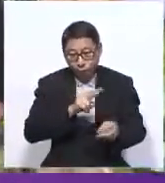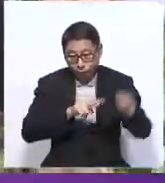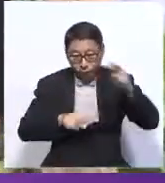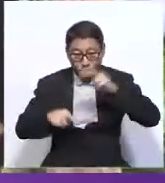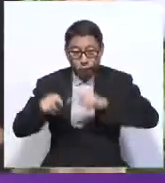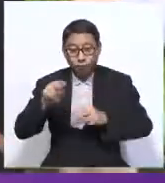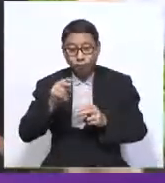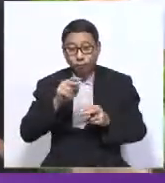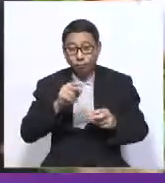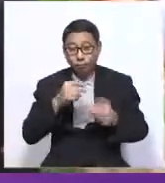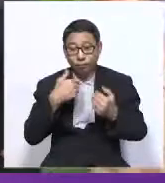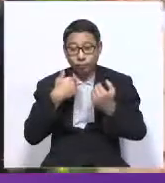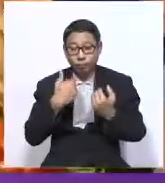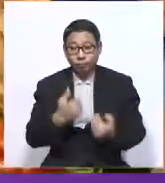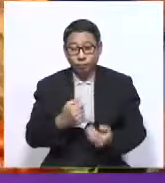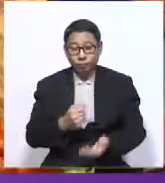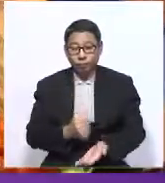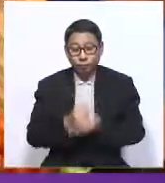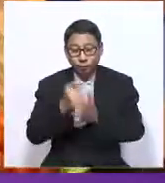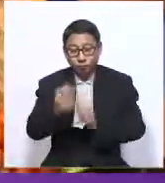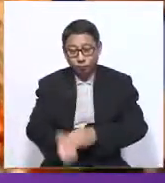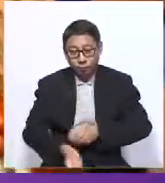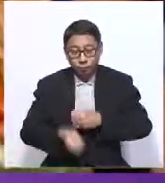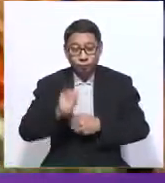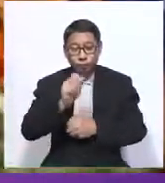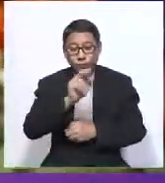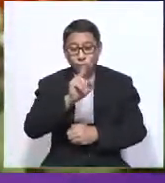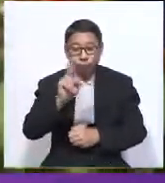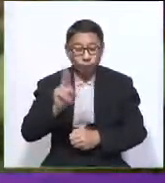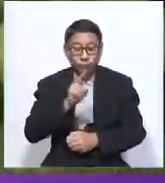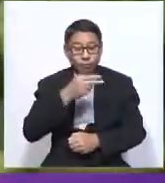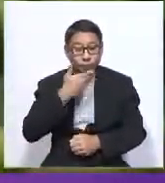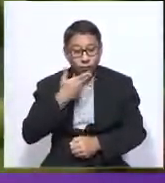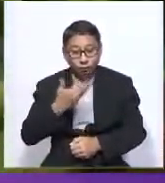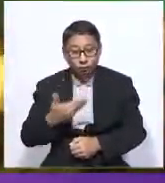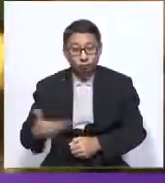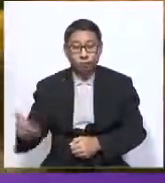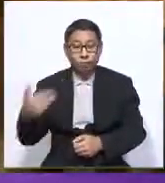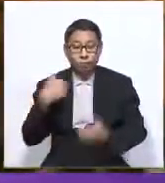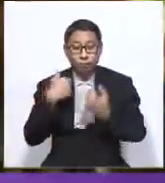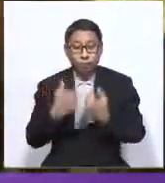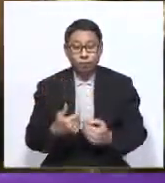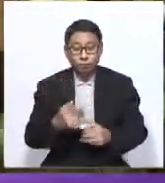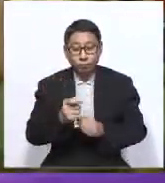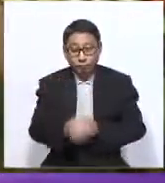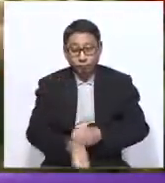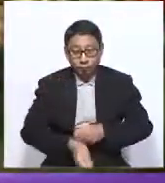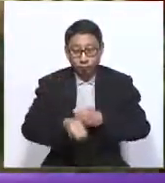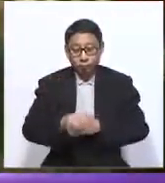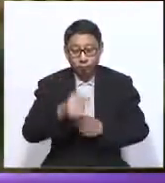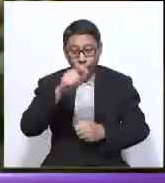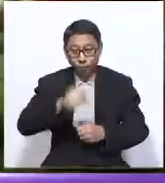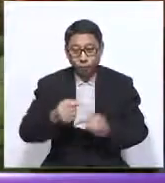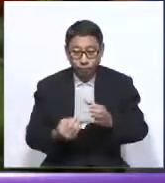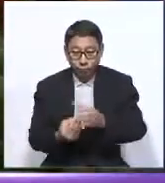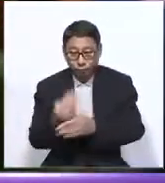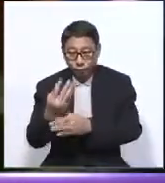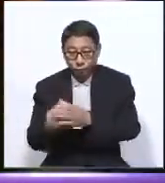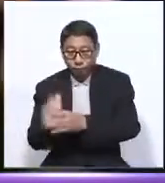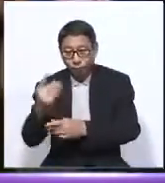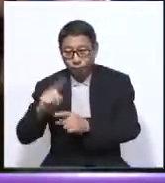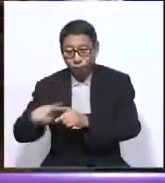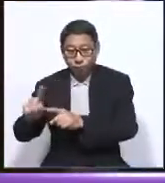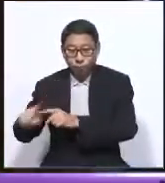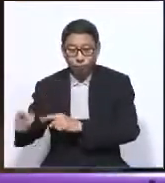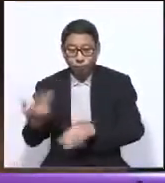ดูแลเพื่อที่จะให้เกษตรกรมีน้ำใช้เพียงพอตลอดทั้งปีในส่วนของเกษตรกรเองก็ต้องปลูกพืชปลูกผัก